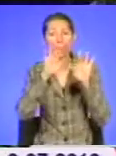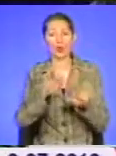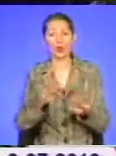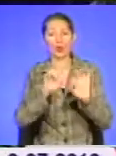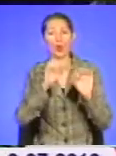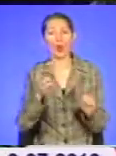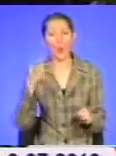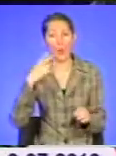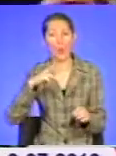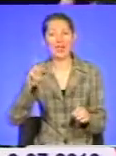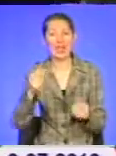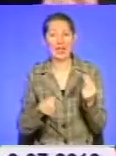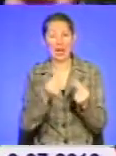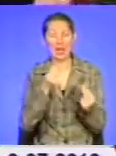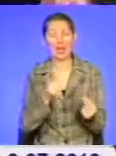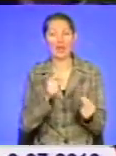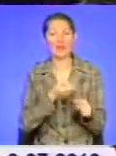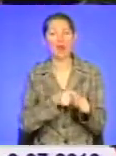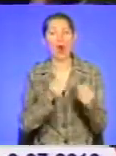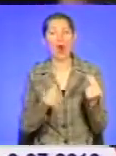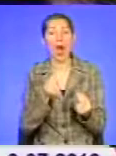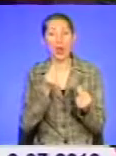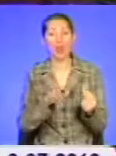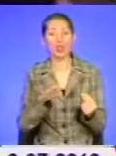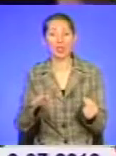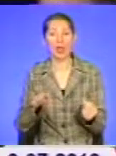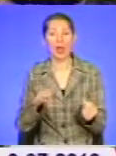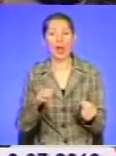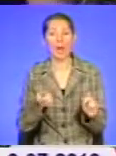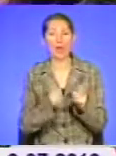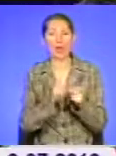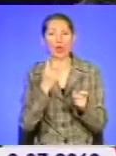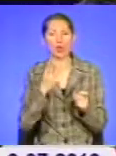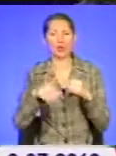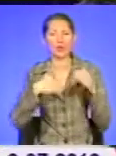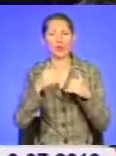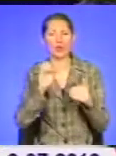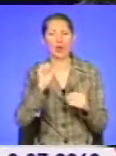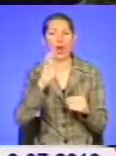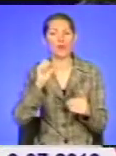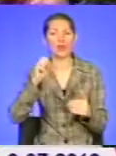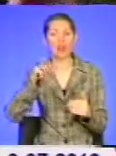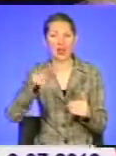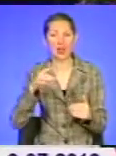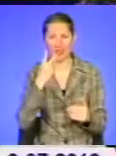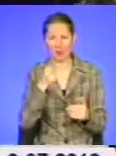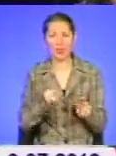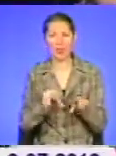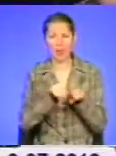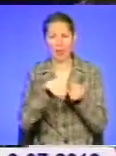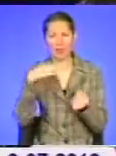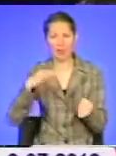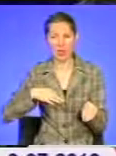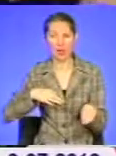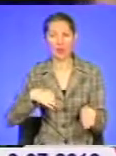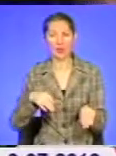грають, перенести сюди. Боротьба чотирьох стихій, є аватар, там я дивився ті самі мультики разом з ними і знаю, що це таке є. А в нас якраз чотири корпуси є